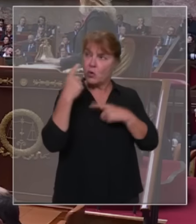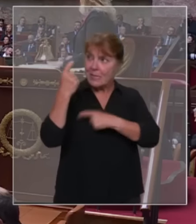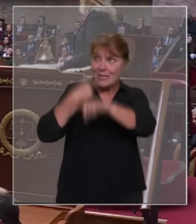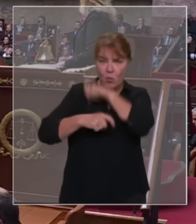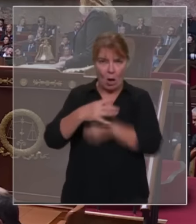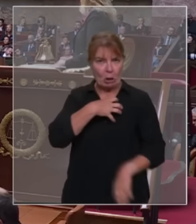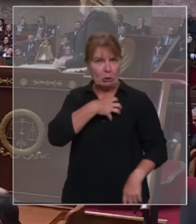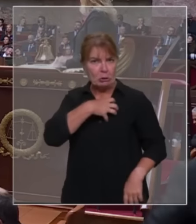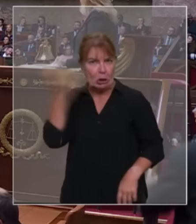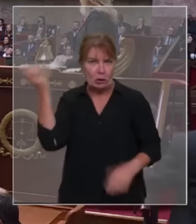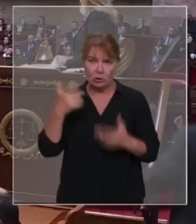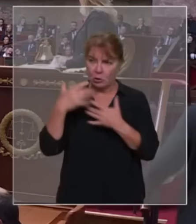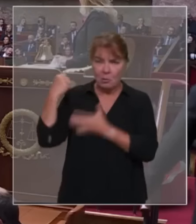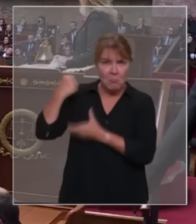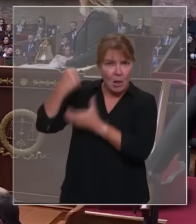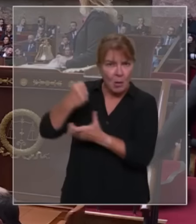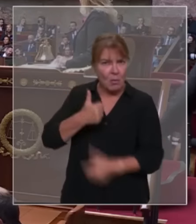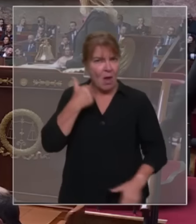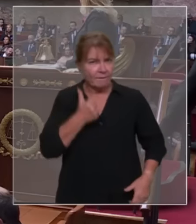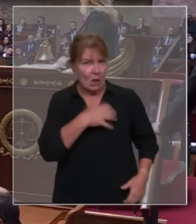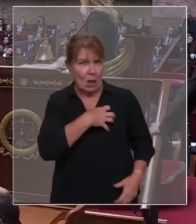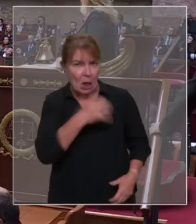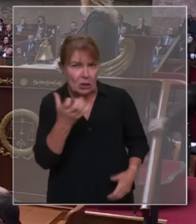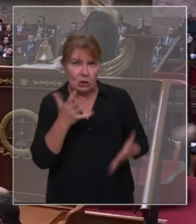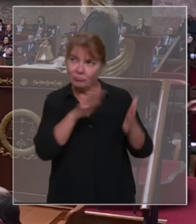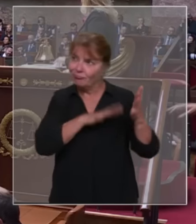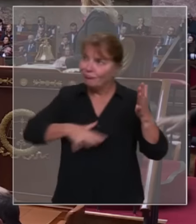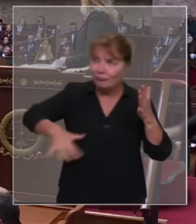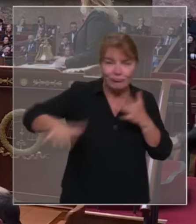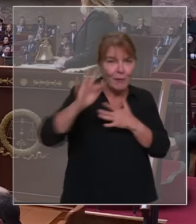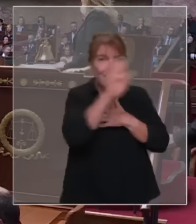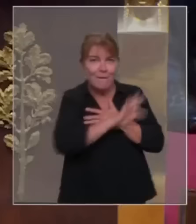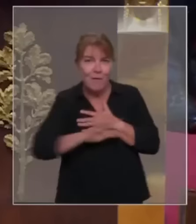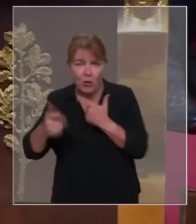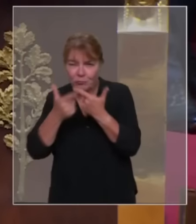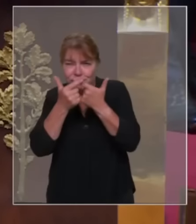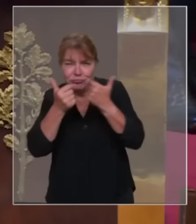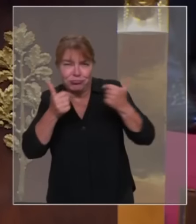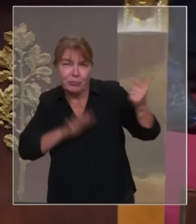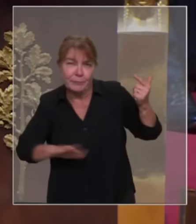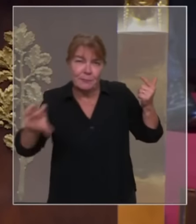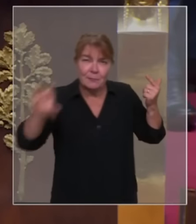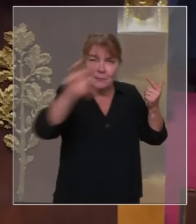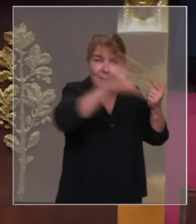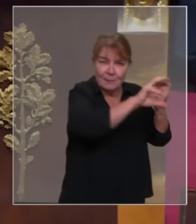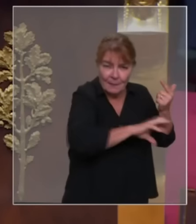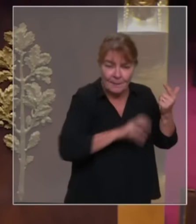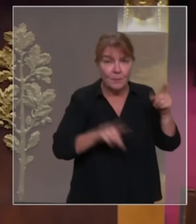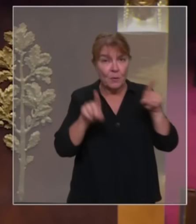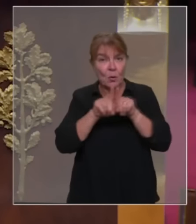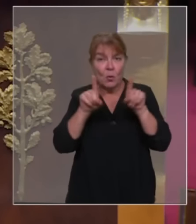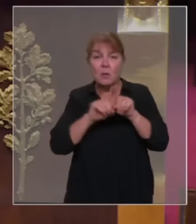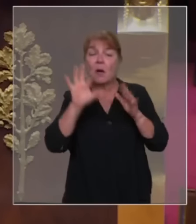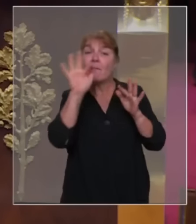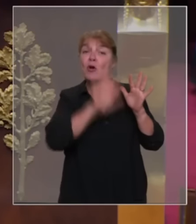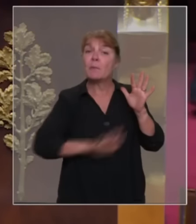histoire, de son patrimoine, de ses paysages, de sa biodiversité terrestre et